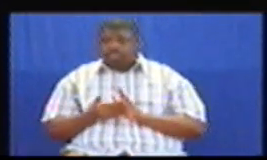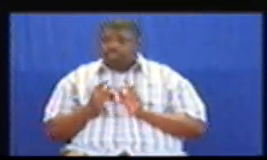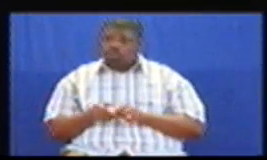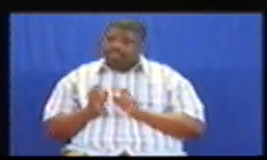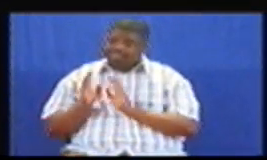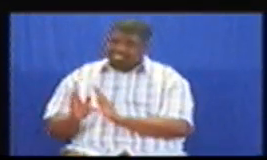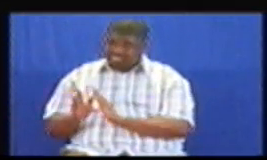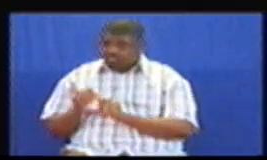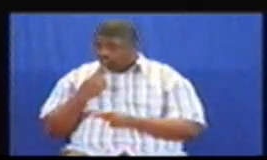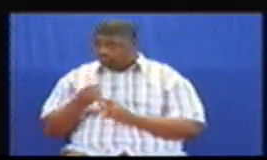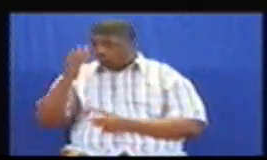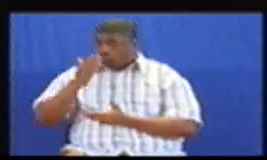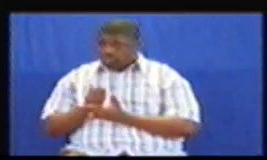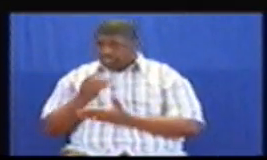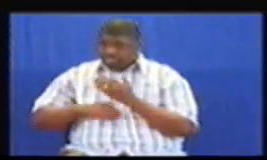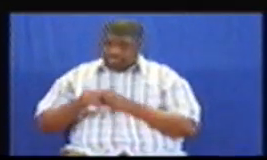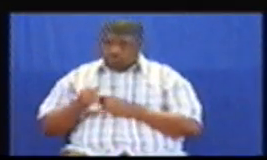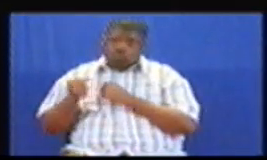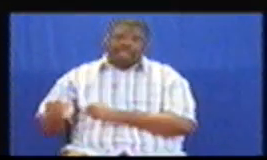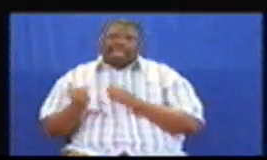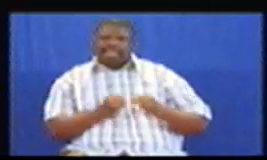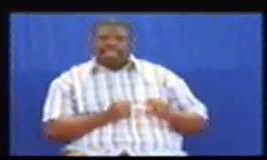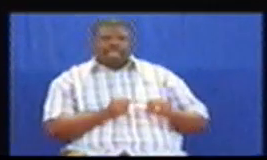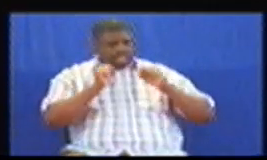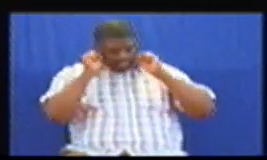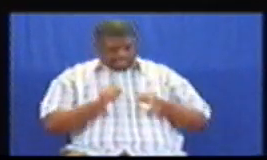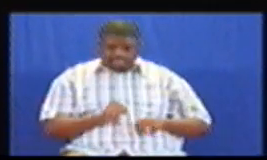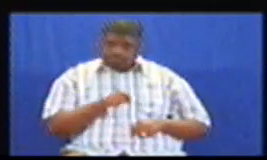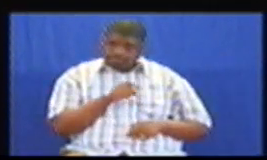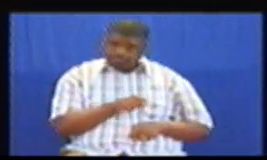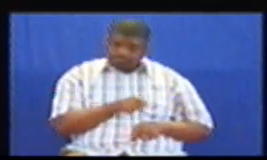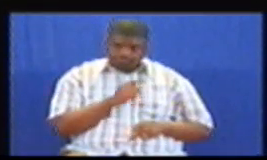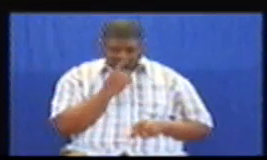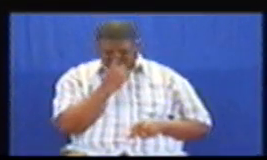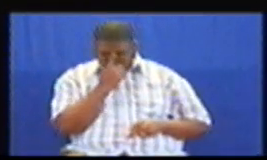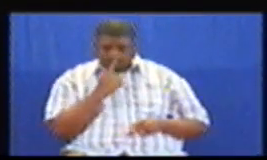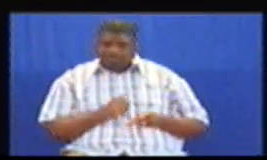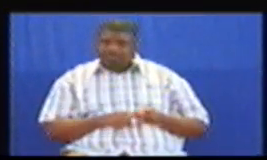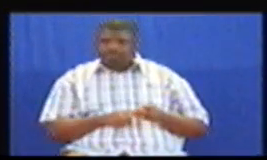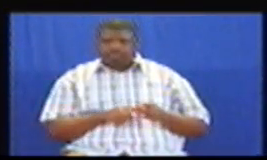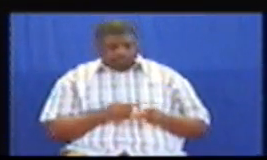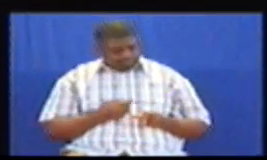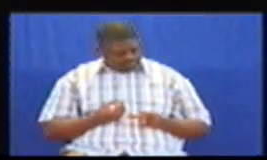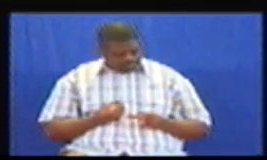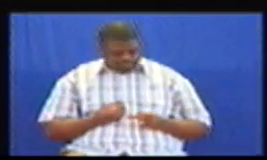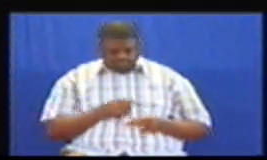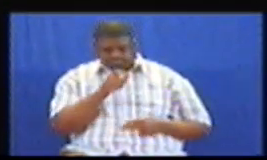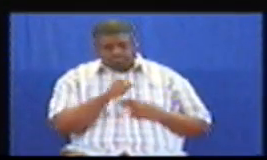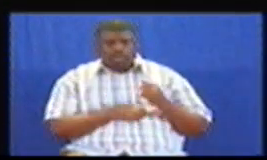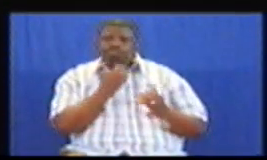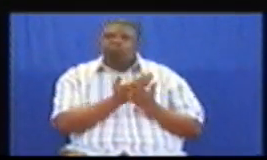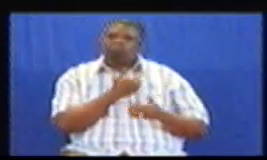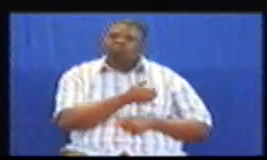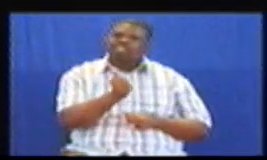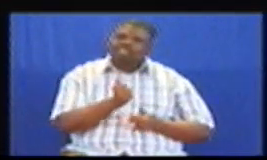lakini kwa kweli katika utendaji ni lazima ianzie kwa mfungwa mwenyewe, sorry, kwa mahabusu mwenyewe. Anaandika